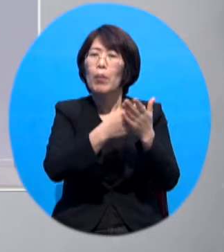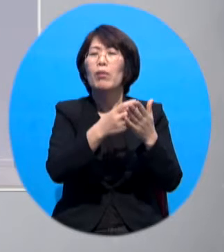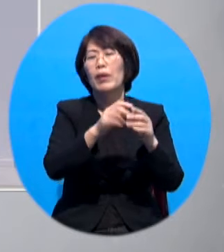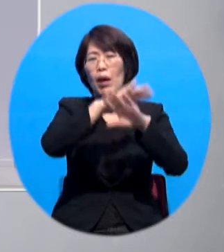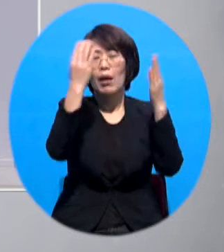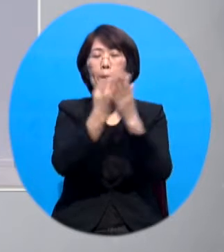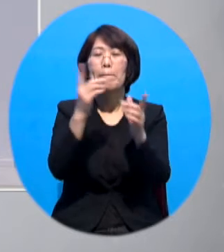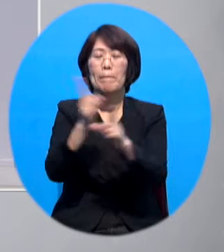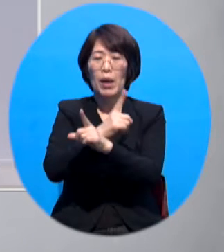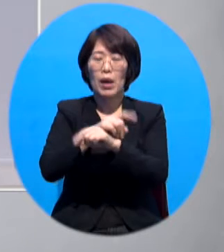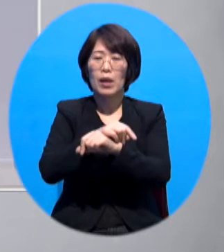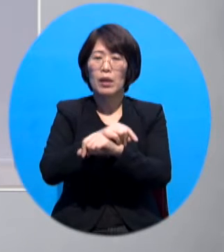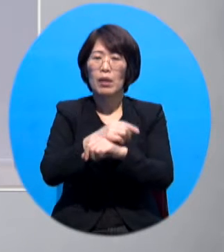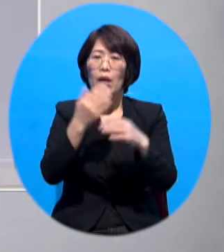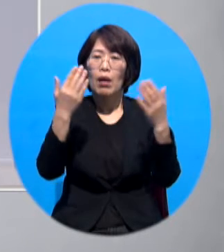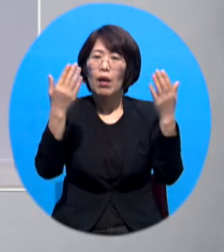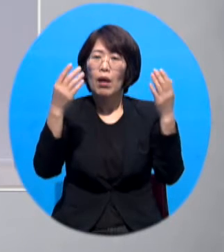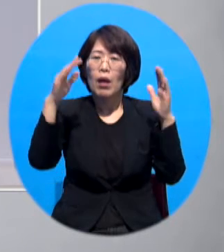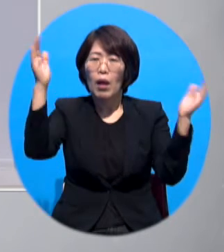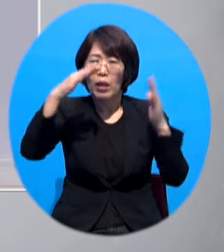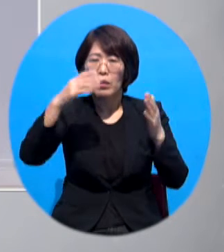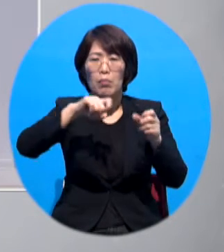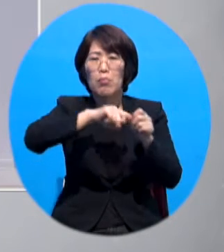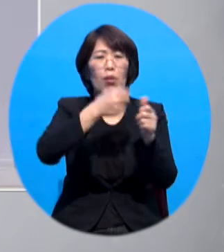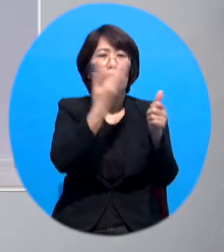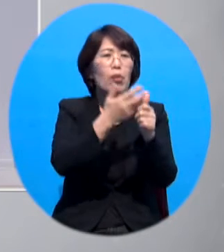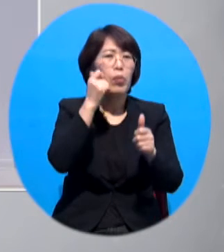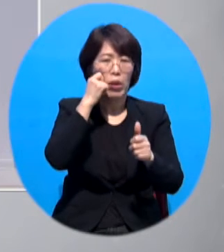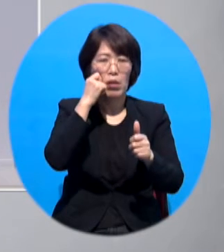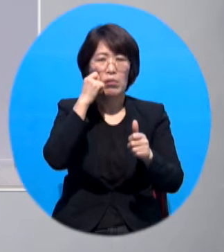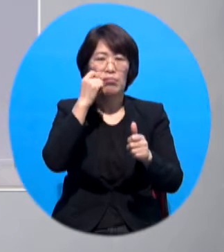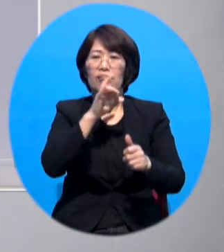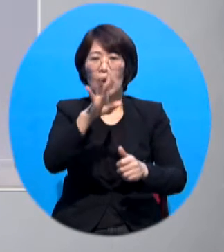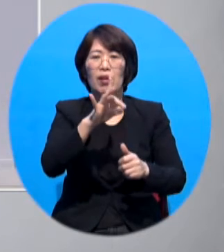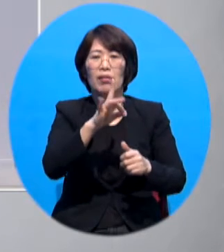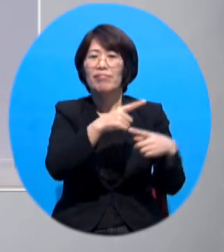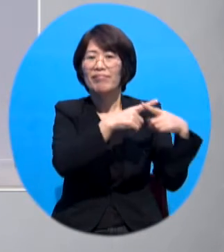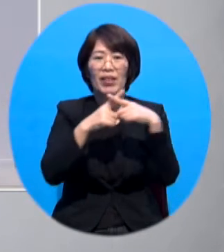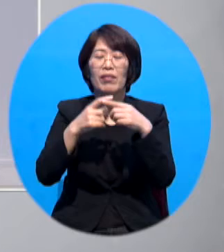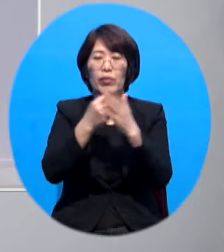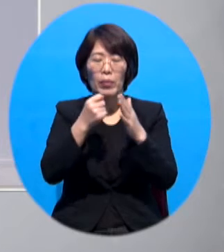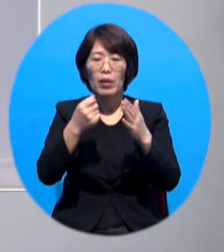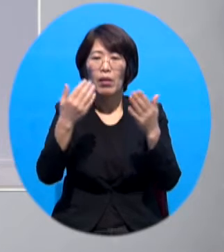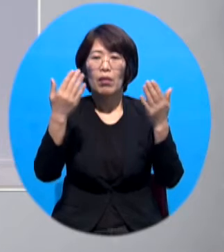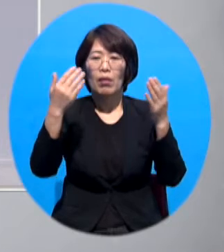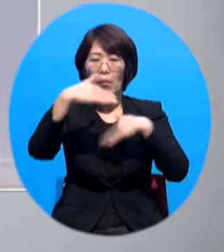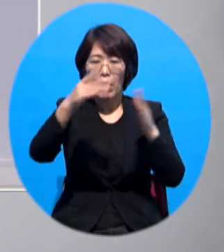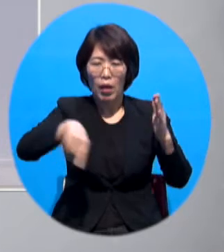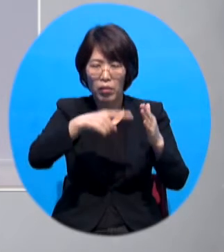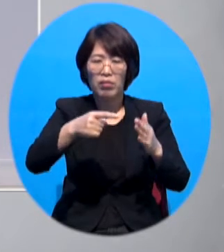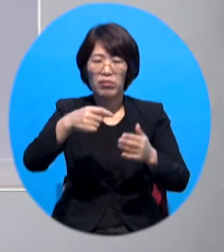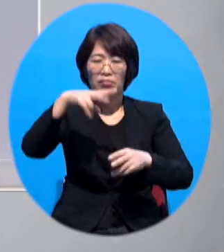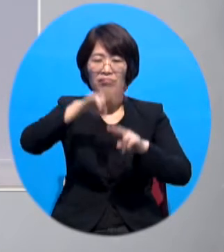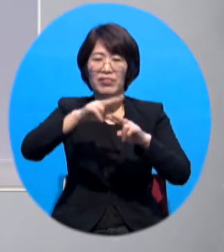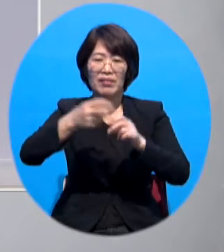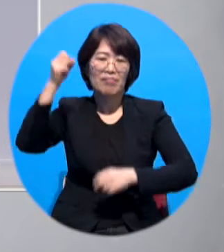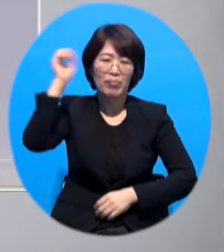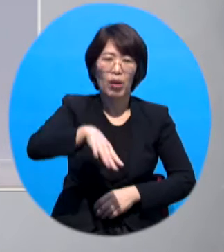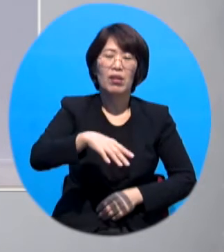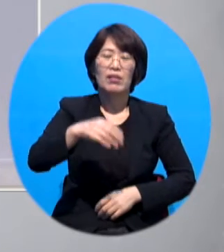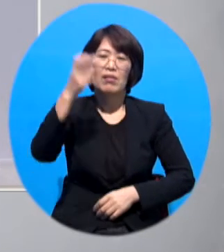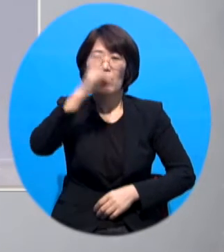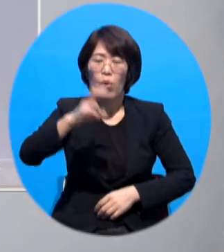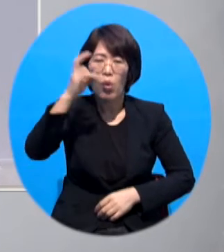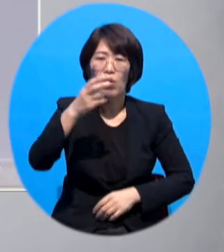씁니다 학생 제재가 일체 불가 로서 한 상태에서 교실에서 의자를 집어 던지고 노래를 하고 다른 학생들의